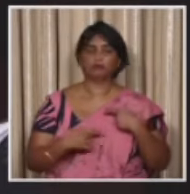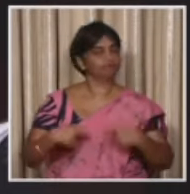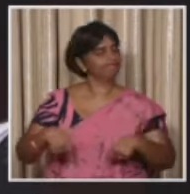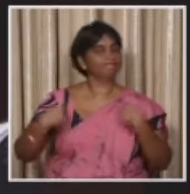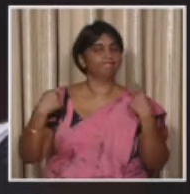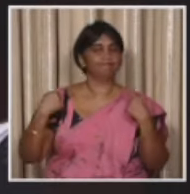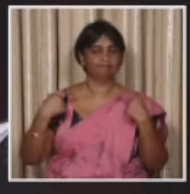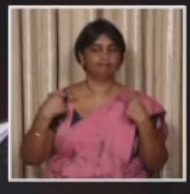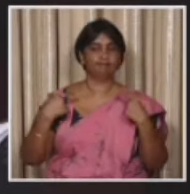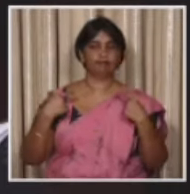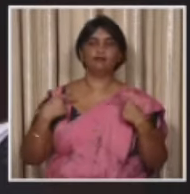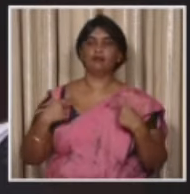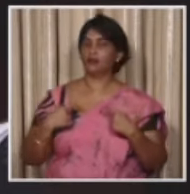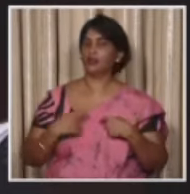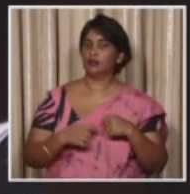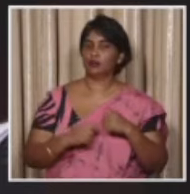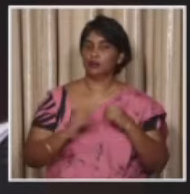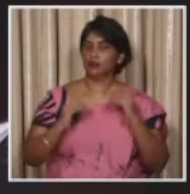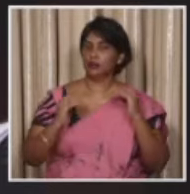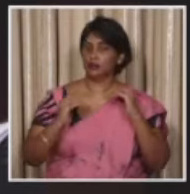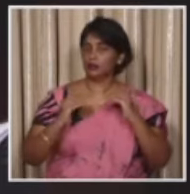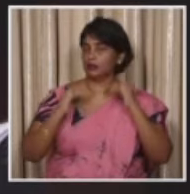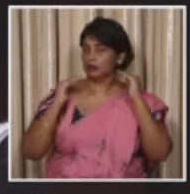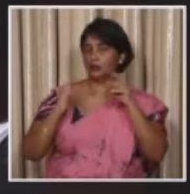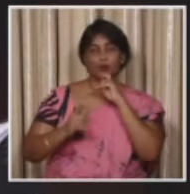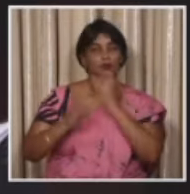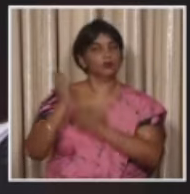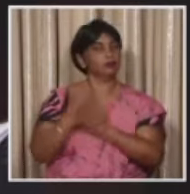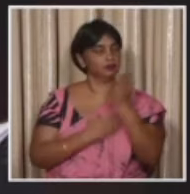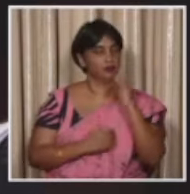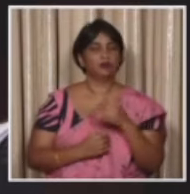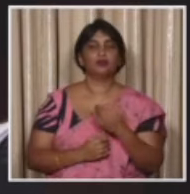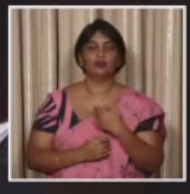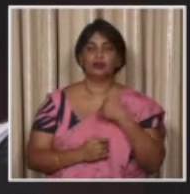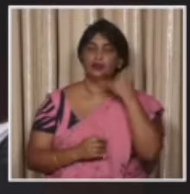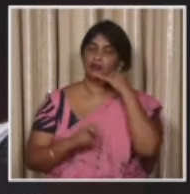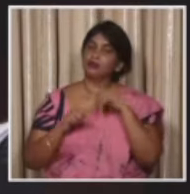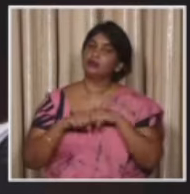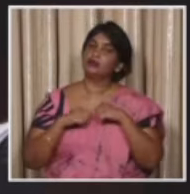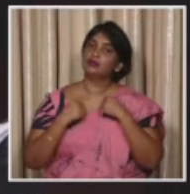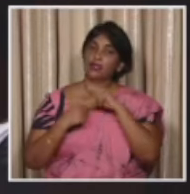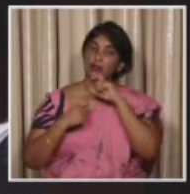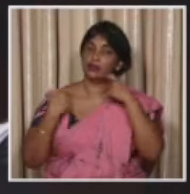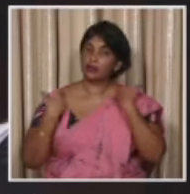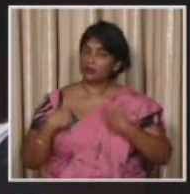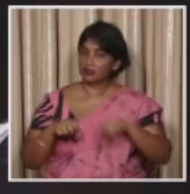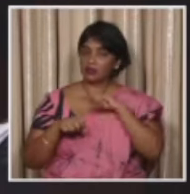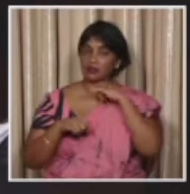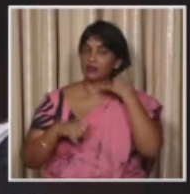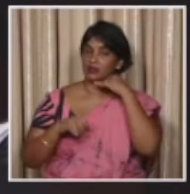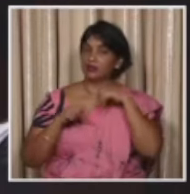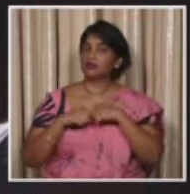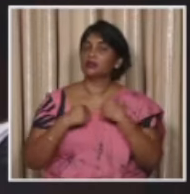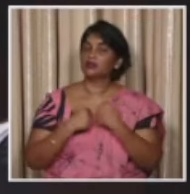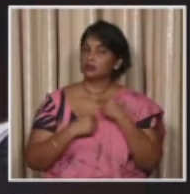කළා. ඒක බොහොම හයි ප්‍රොෆයිල් චැලෙන්ජ් එකක් කරේ අපේ සමගි නීතිඥ සංගමේ